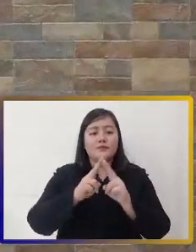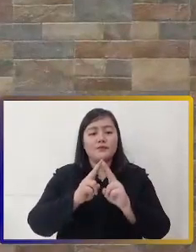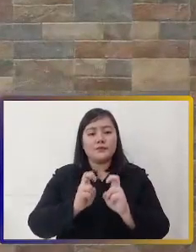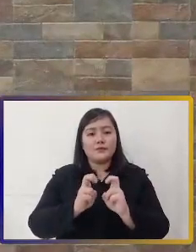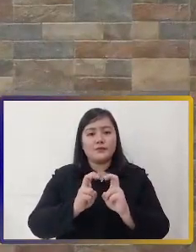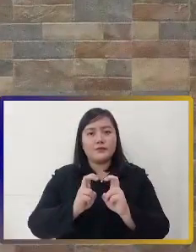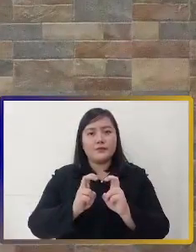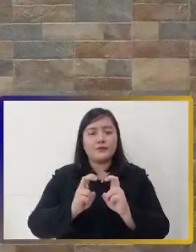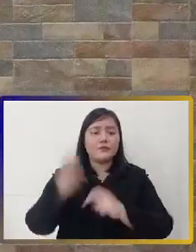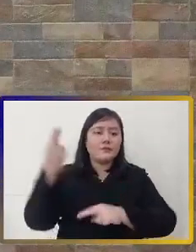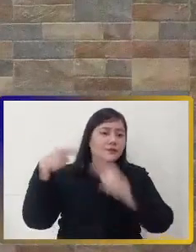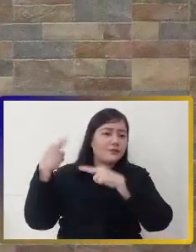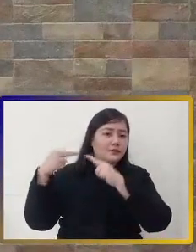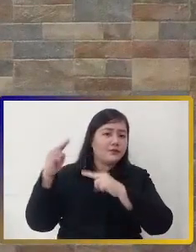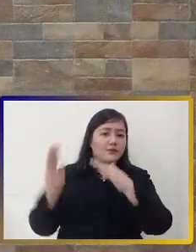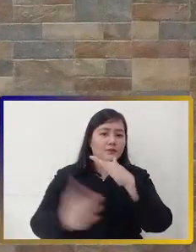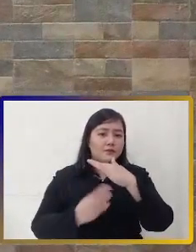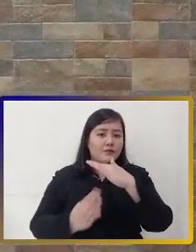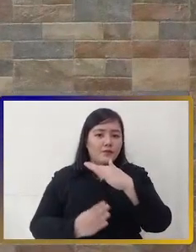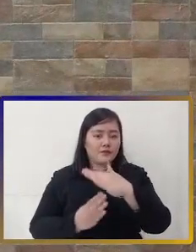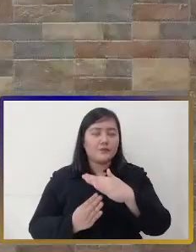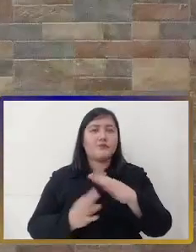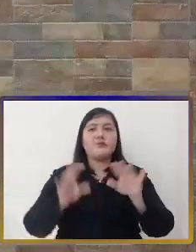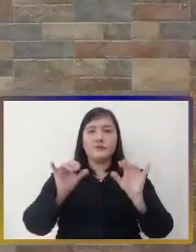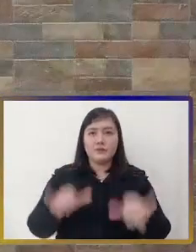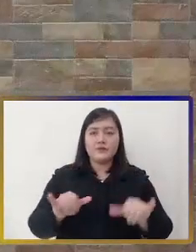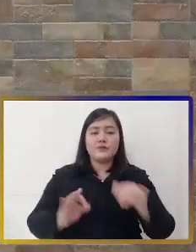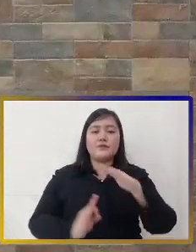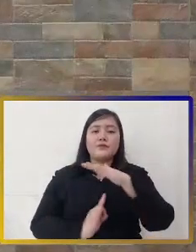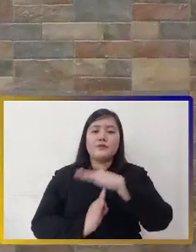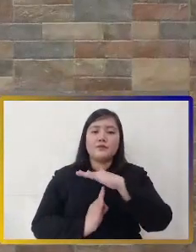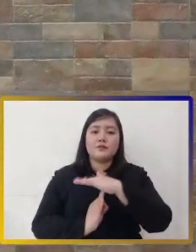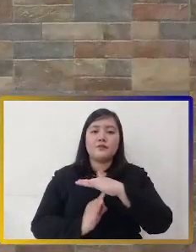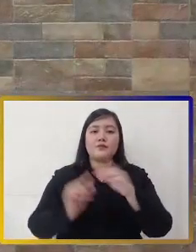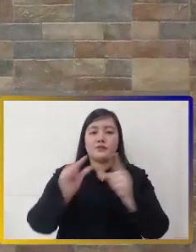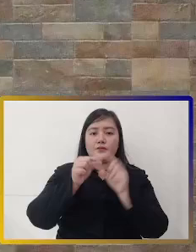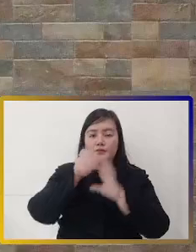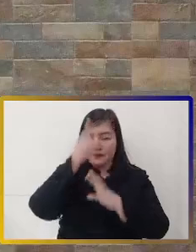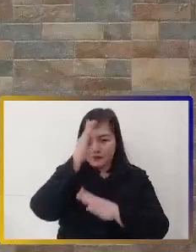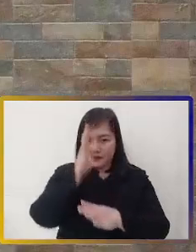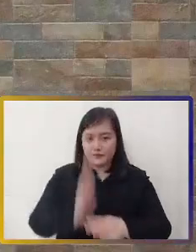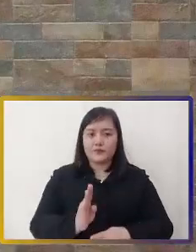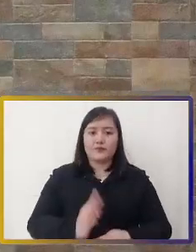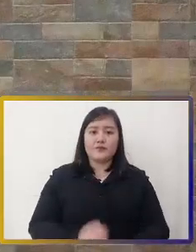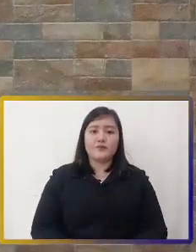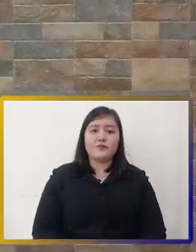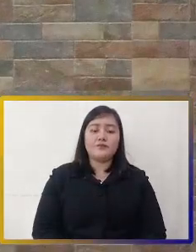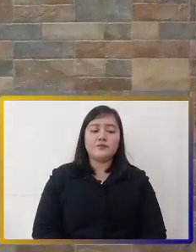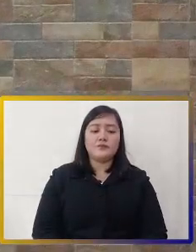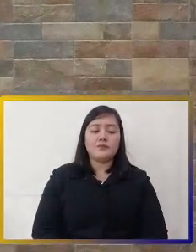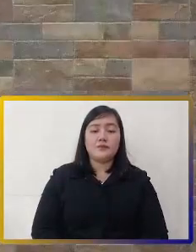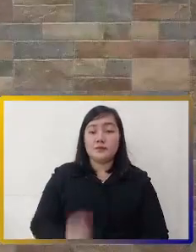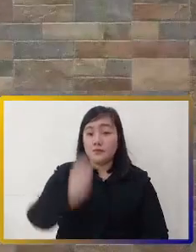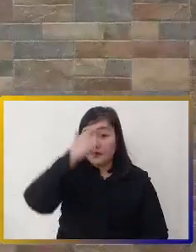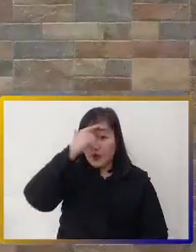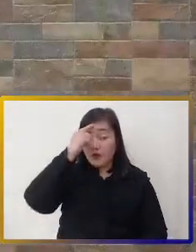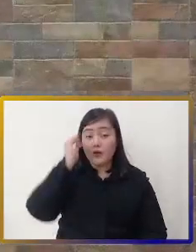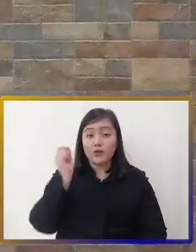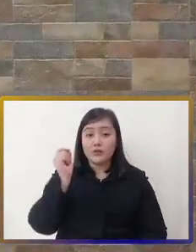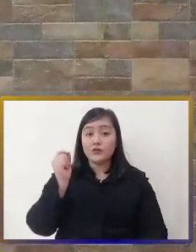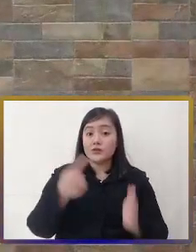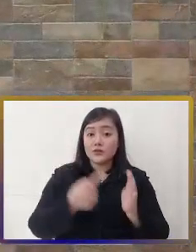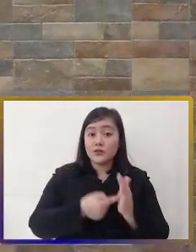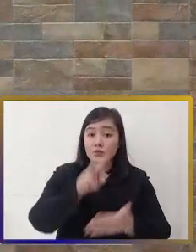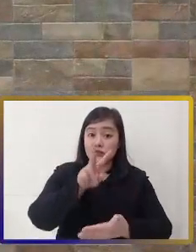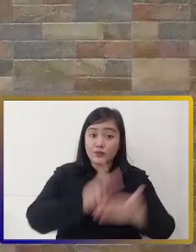pa rin ay salita ng Diyos. Kung pupunta ka pa rin sa history, kailangan pumunta ka pa rin sa salita ng Diyos. Bakit? Ito pong text